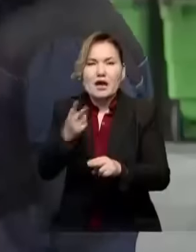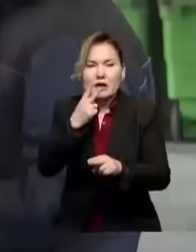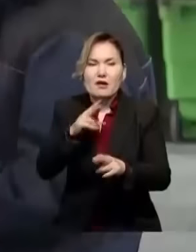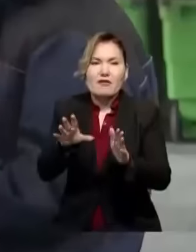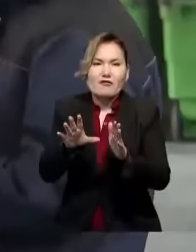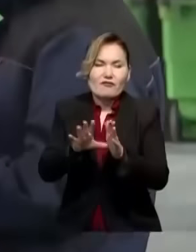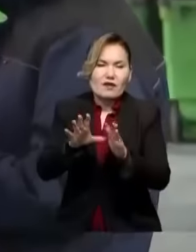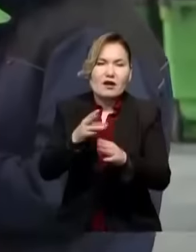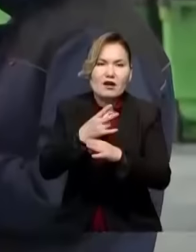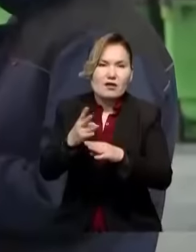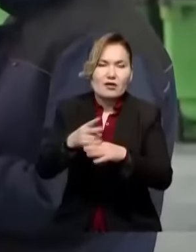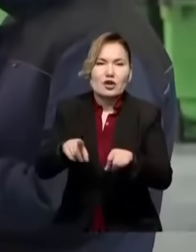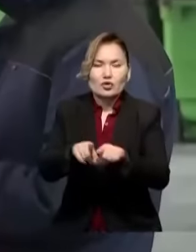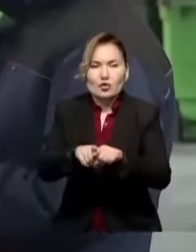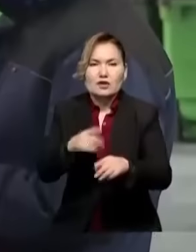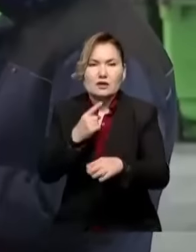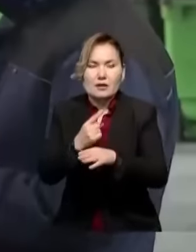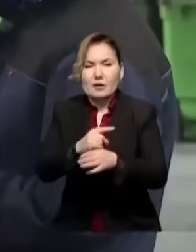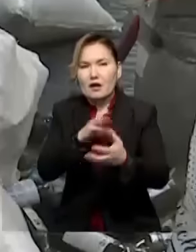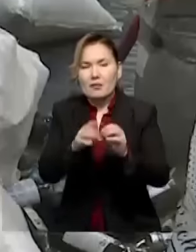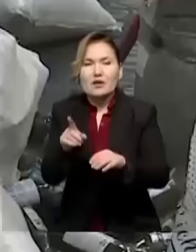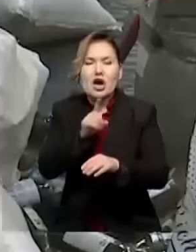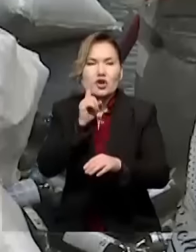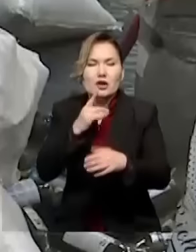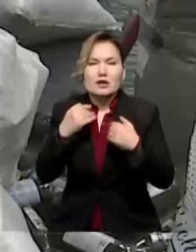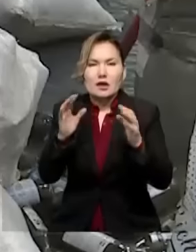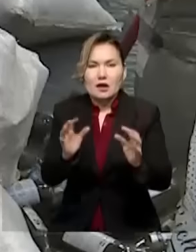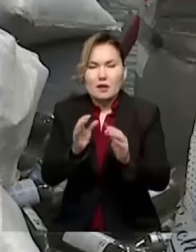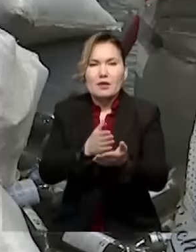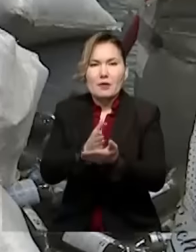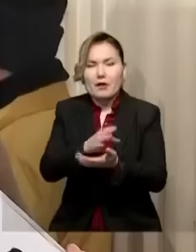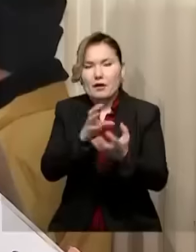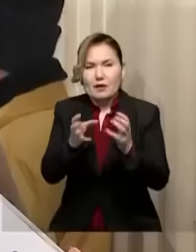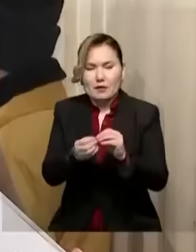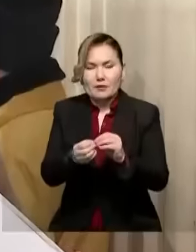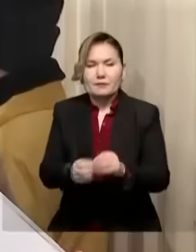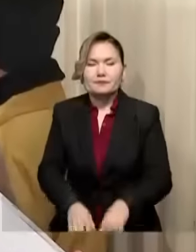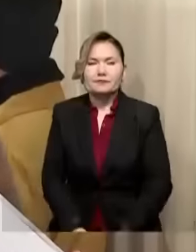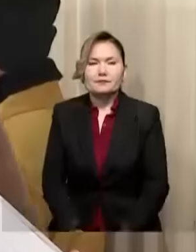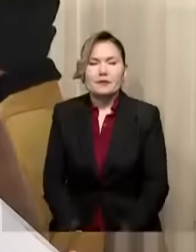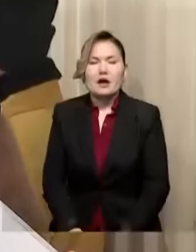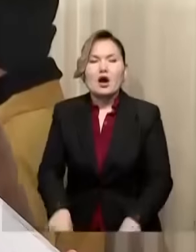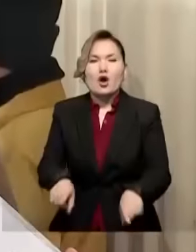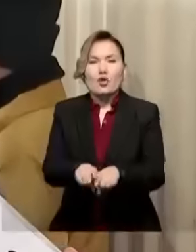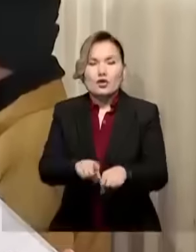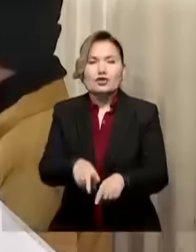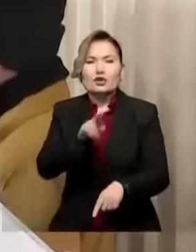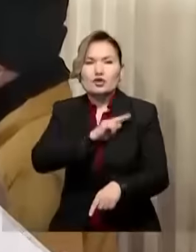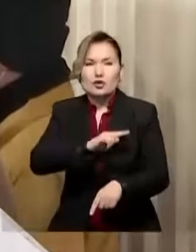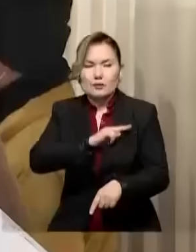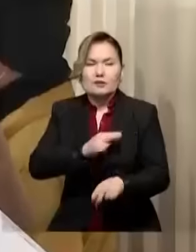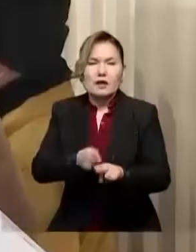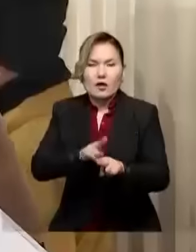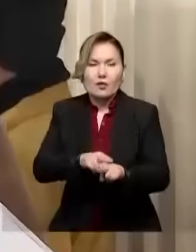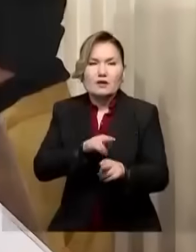туралы. Аталған шара бірінші кезекте ұлт болашағы жастардың денсаулығын сақтауға бағытталған. Такие акции очень нужны. Мұндай жұмыстарды жиі жүргізу